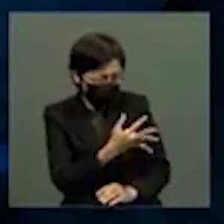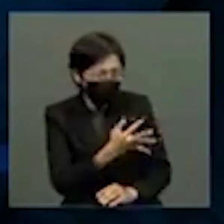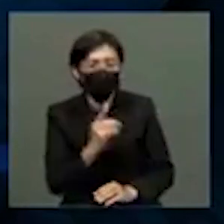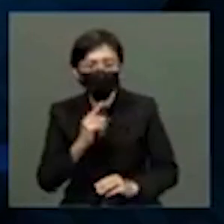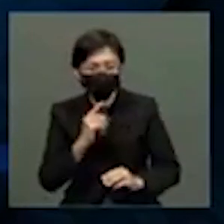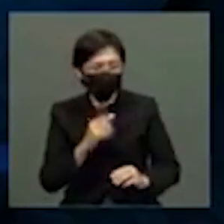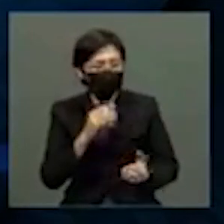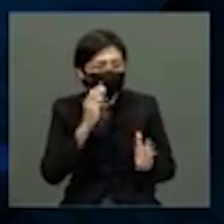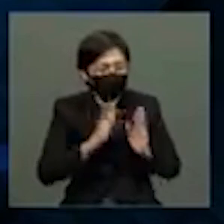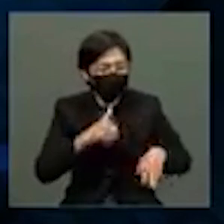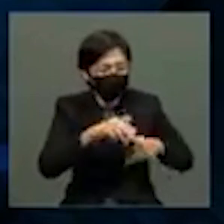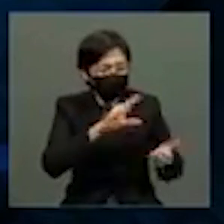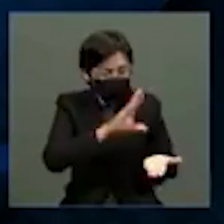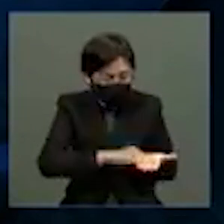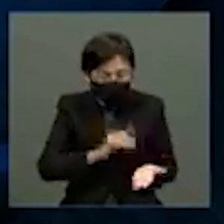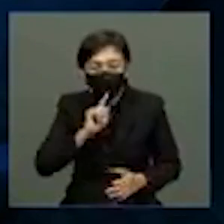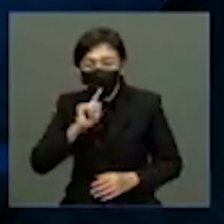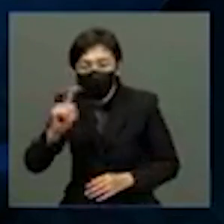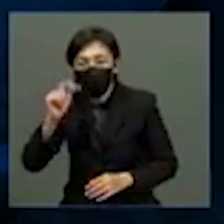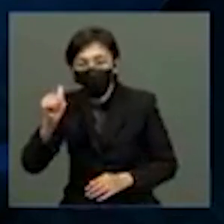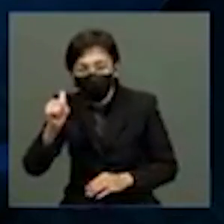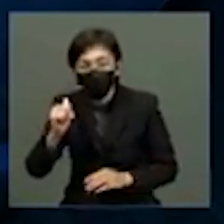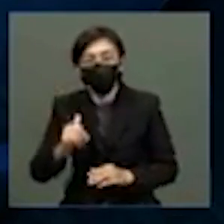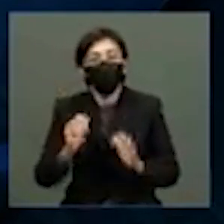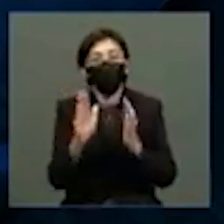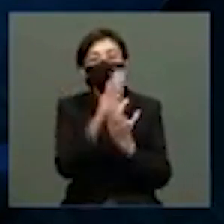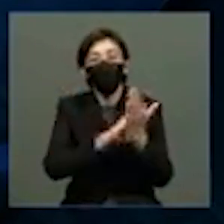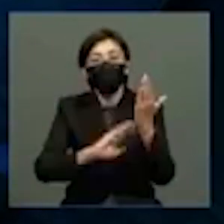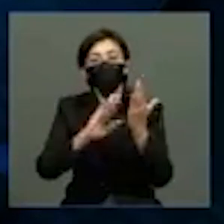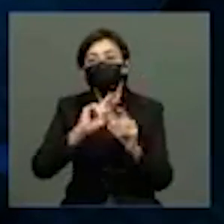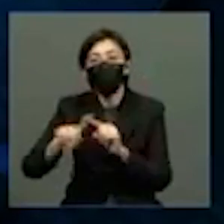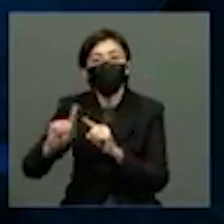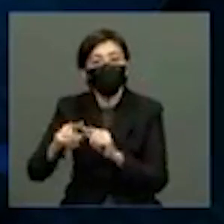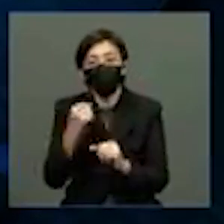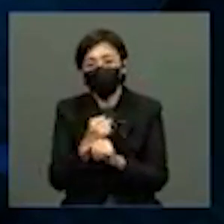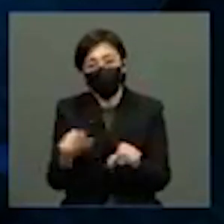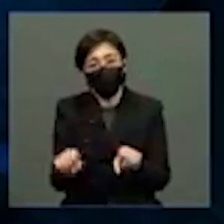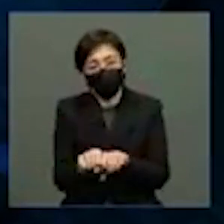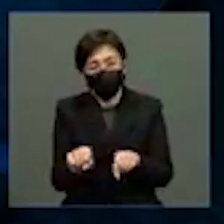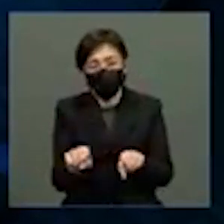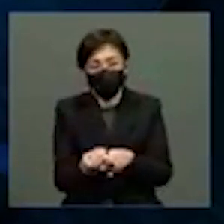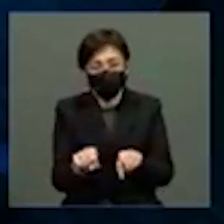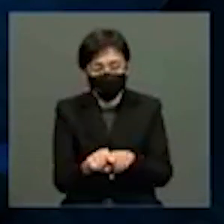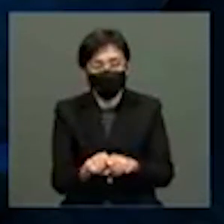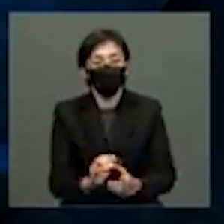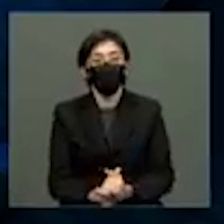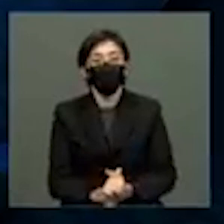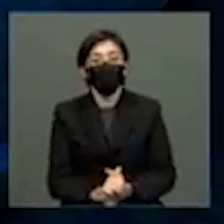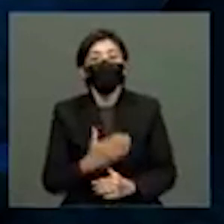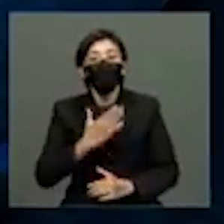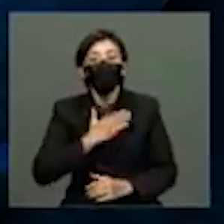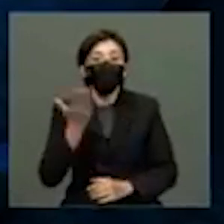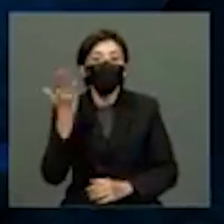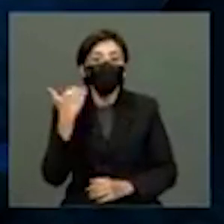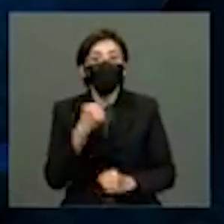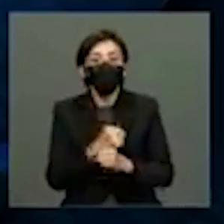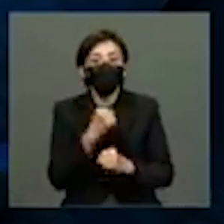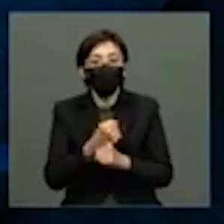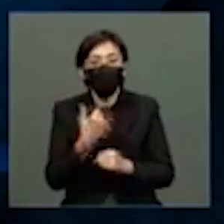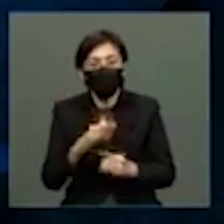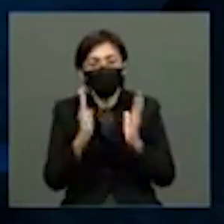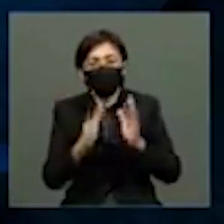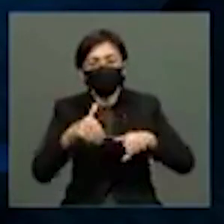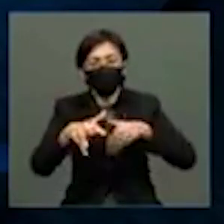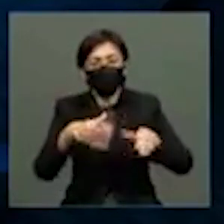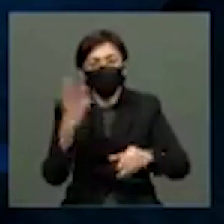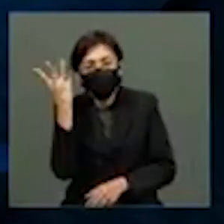ป็นเรื่องที่หลายประเทศเขาก็ทำกันมาก่อนแล้วนะครับแล้วเราเองก็เคยทำแต่คนก็กังวล